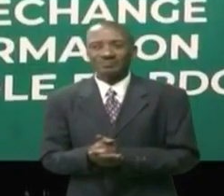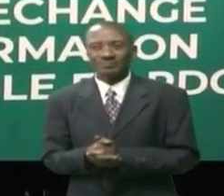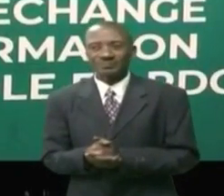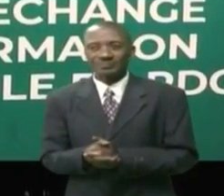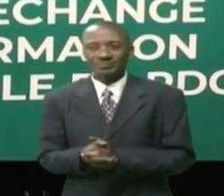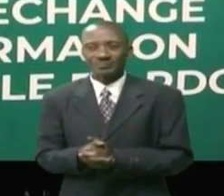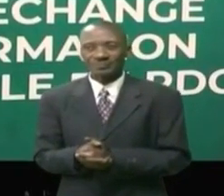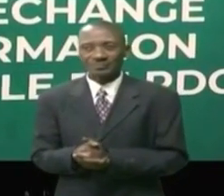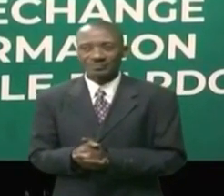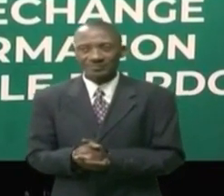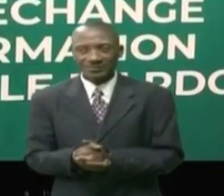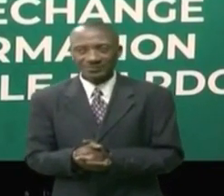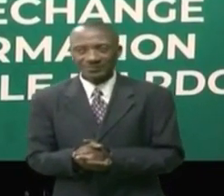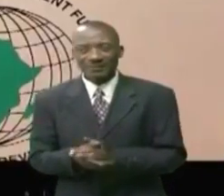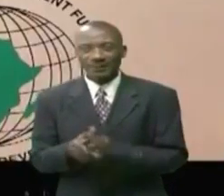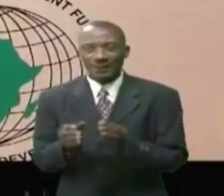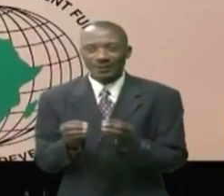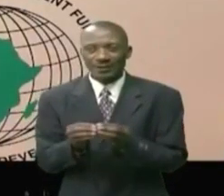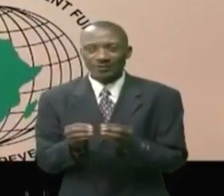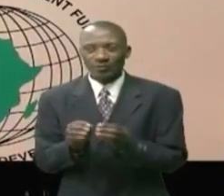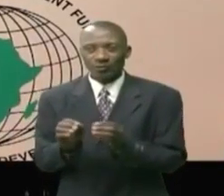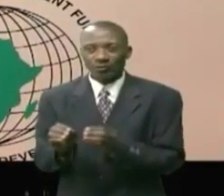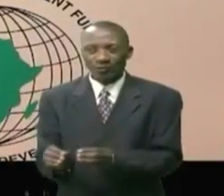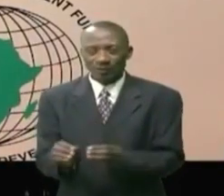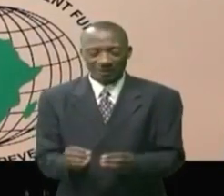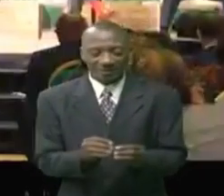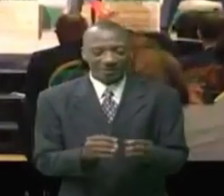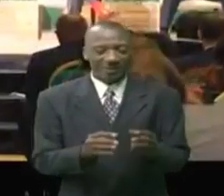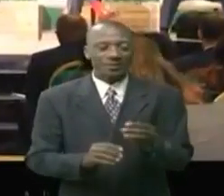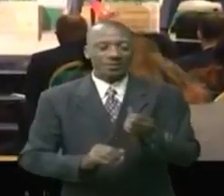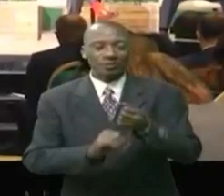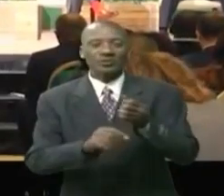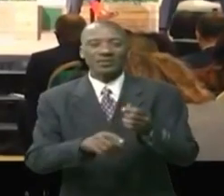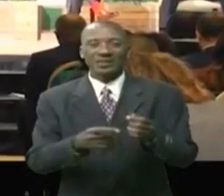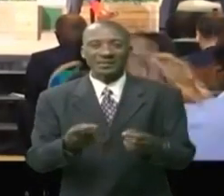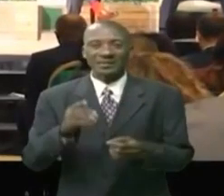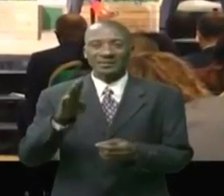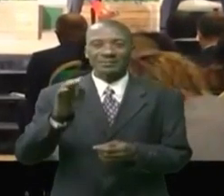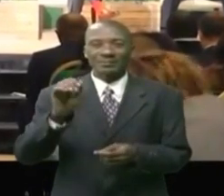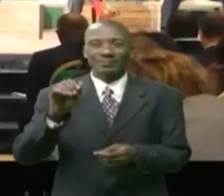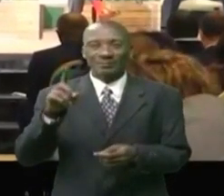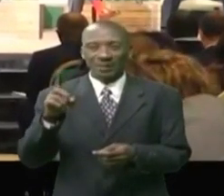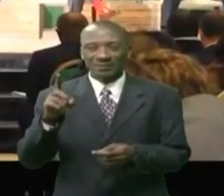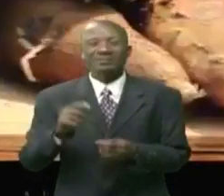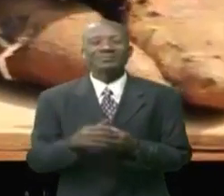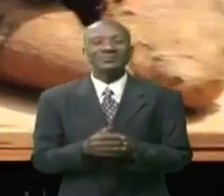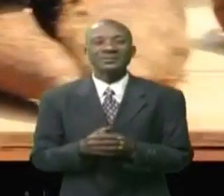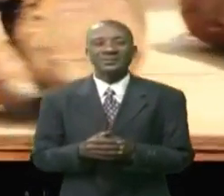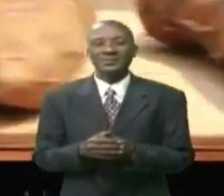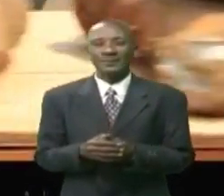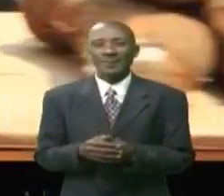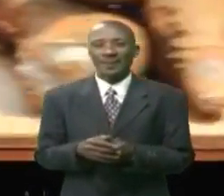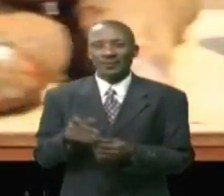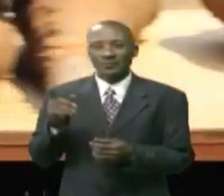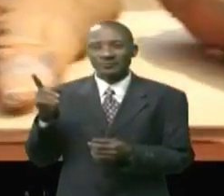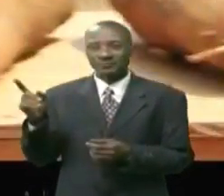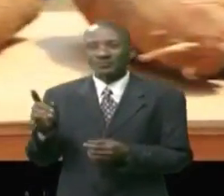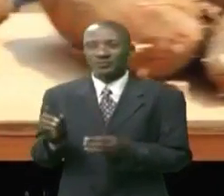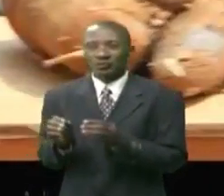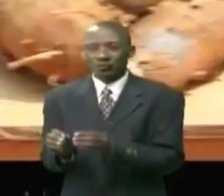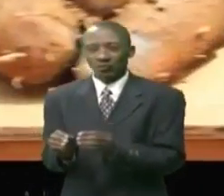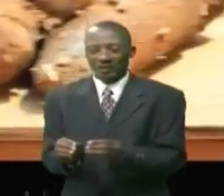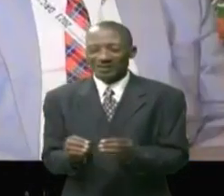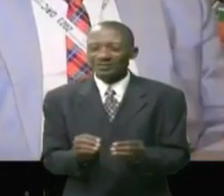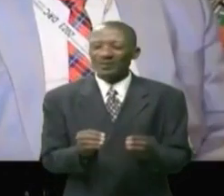forum organisé en appui avec la BAD, le Fonds social de la République organise en même temps le side event sur le